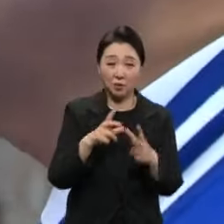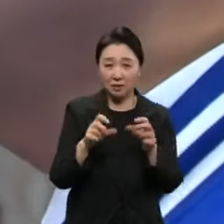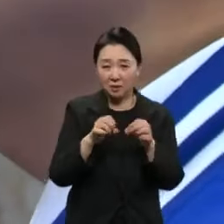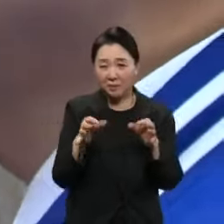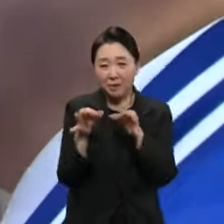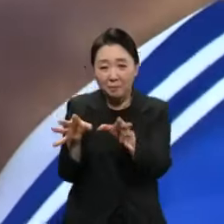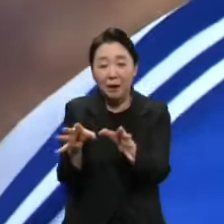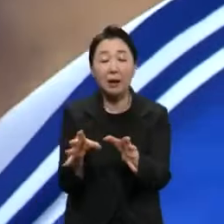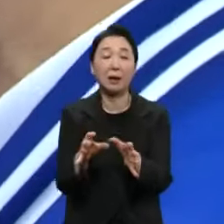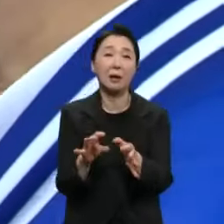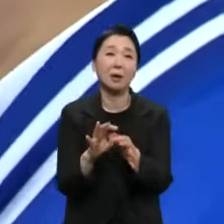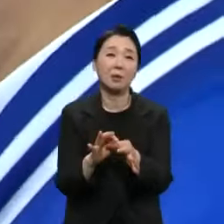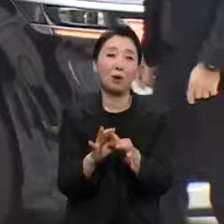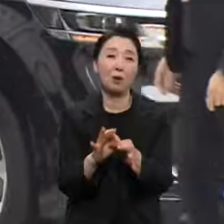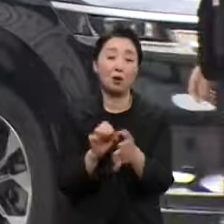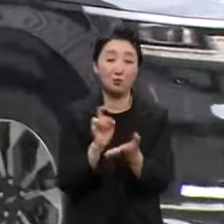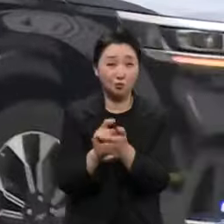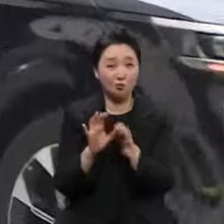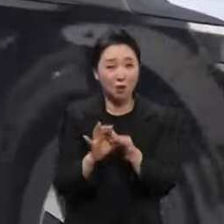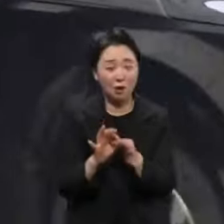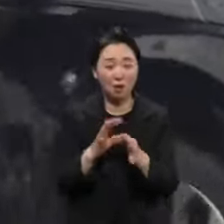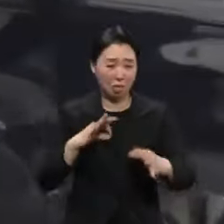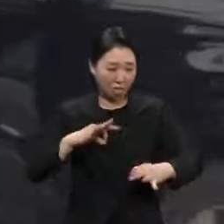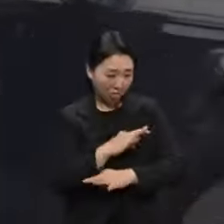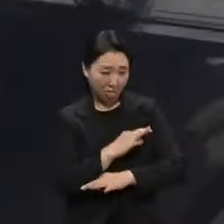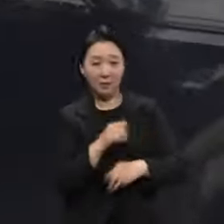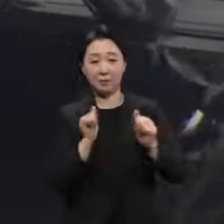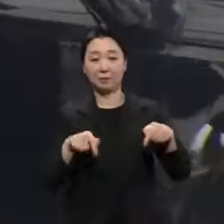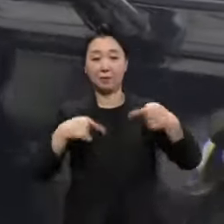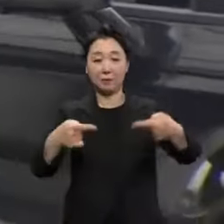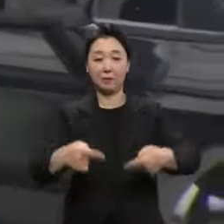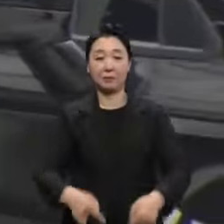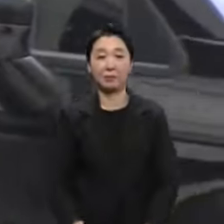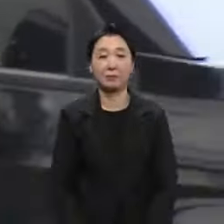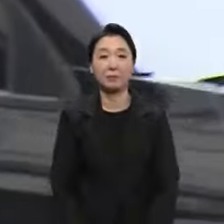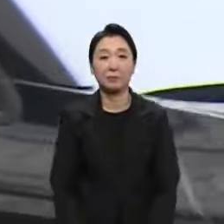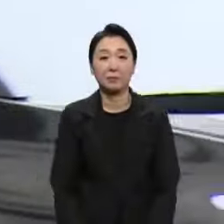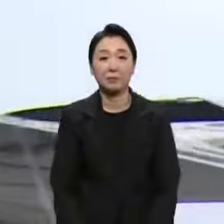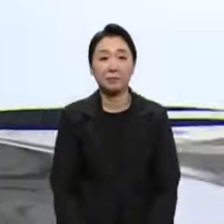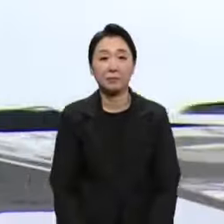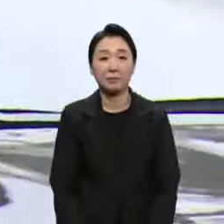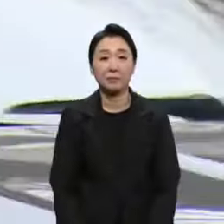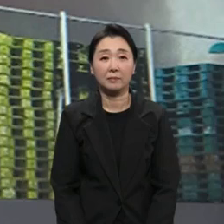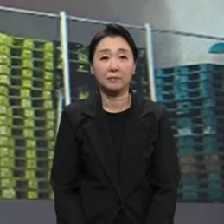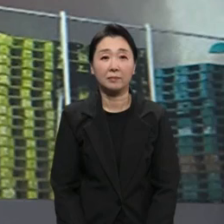배임 뇌물 혐의 재판에 출석합니다. JTBC 윤정식입니다.